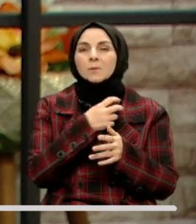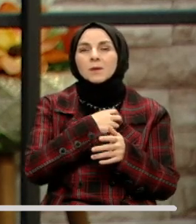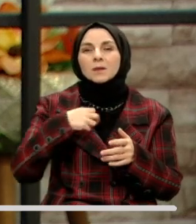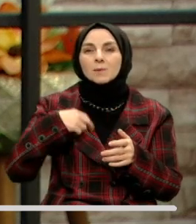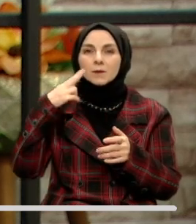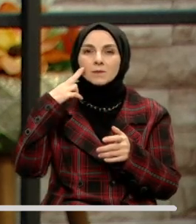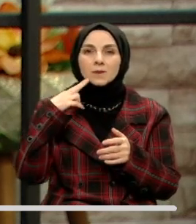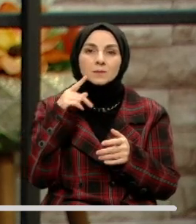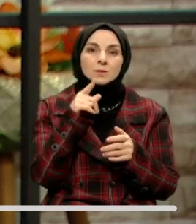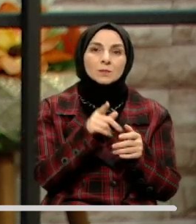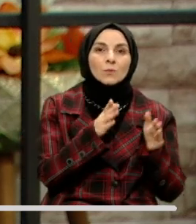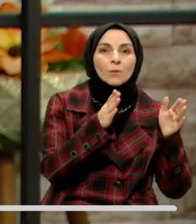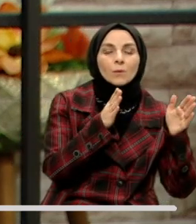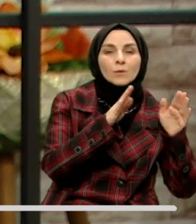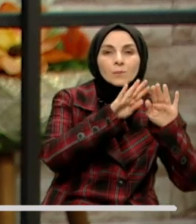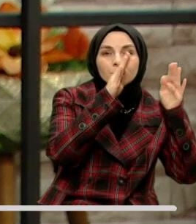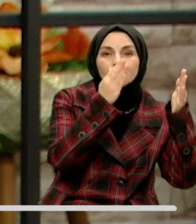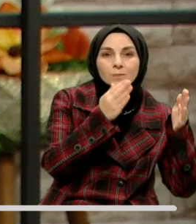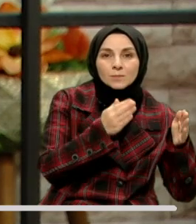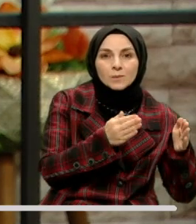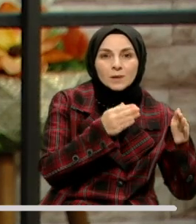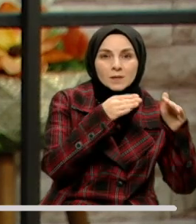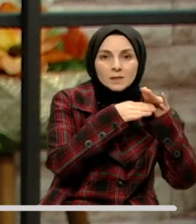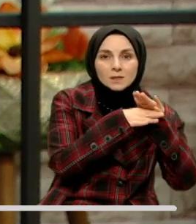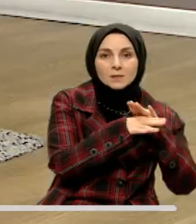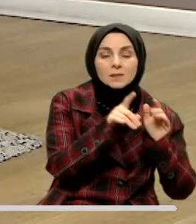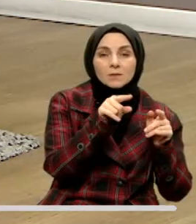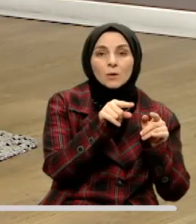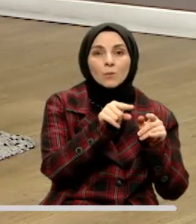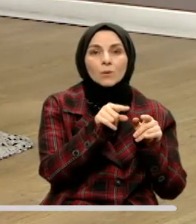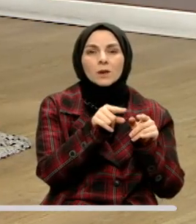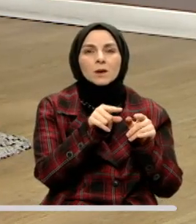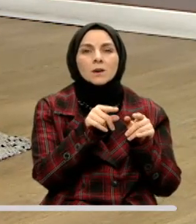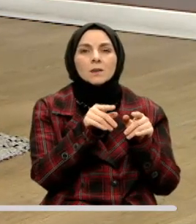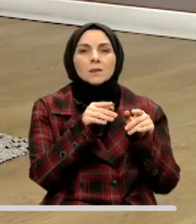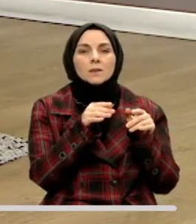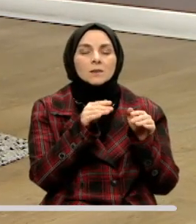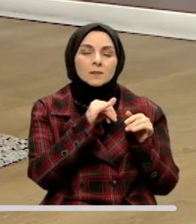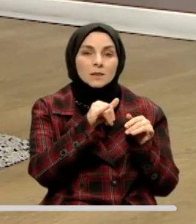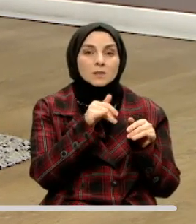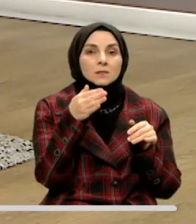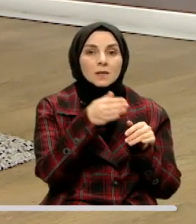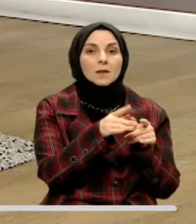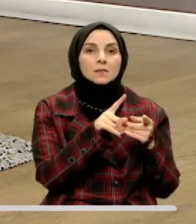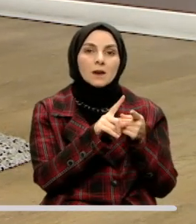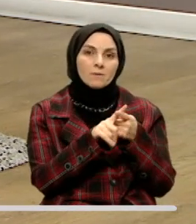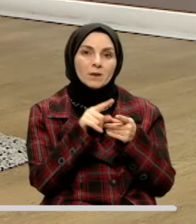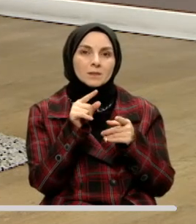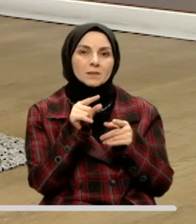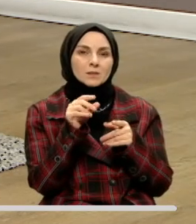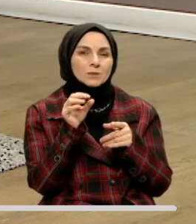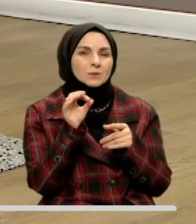Ve koklayarak izler takip edildi. Mağaranın girişine kadar geldiler. Şöyle bir